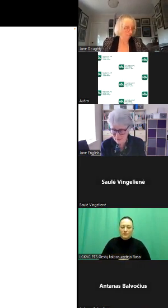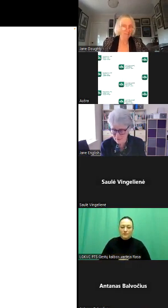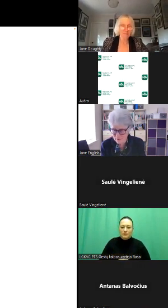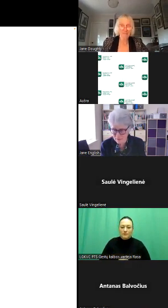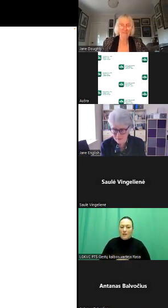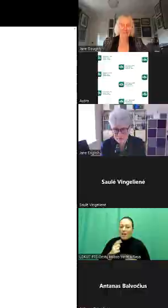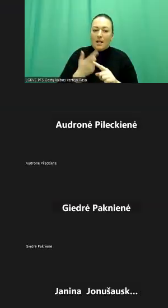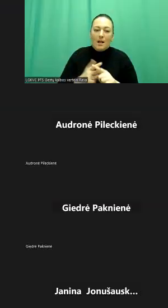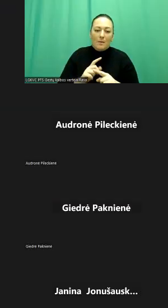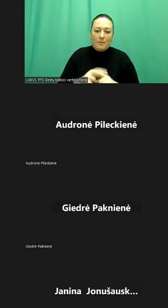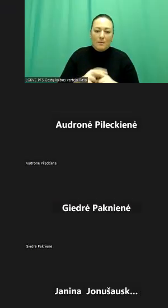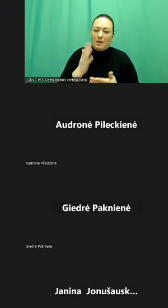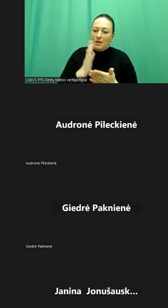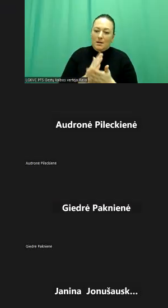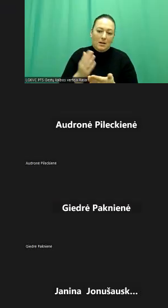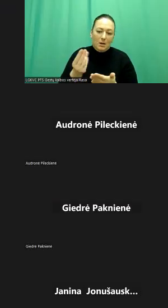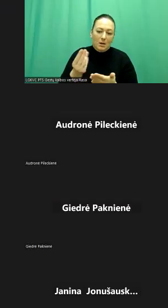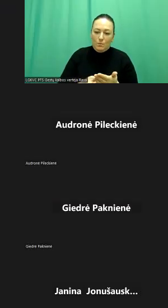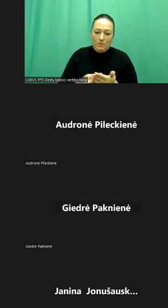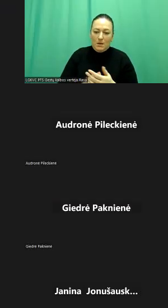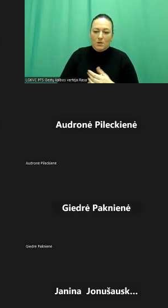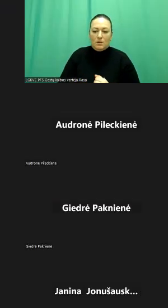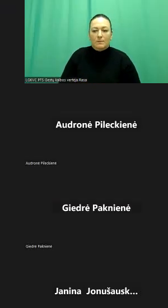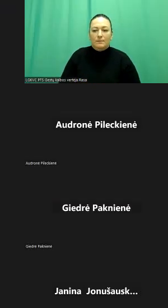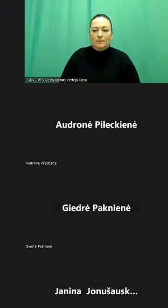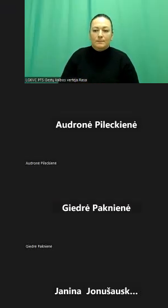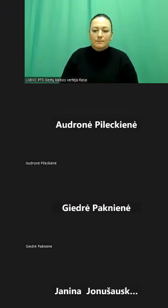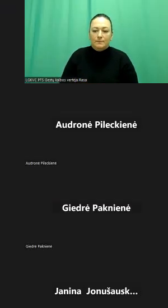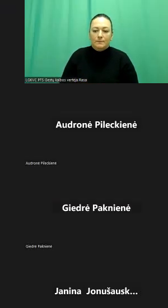Nes labai gerai iliustruoja.